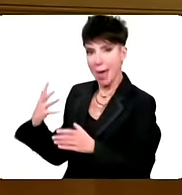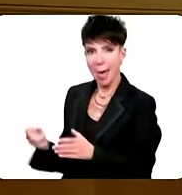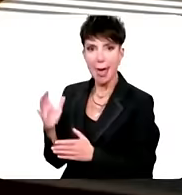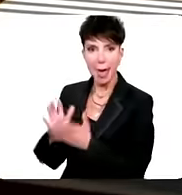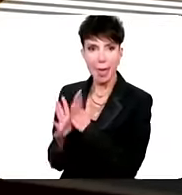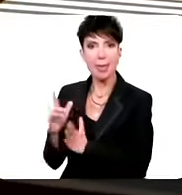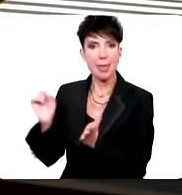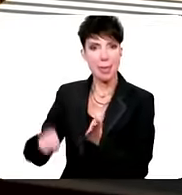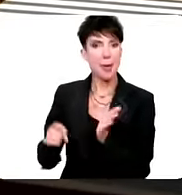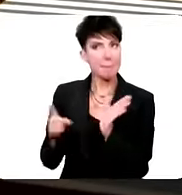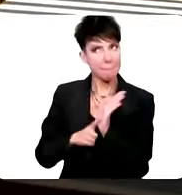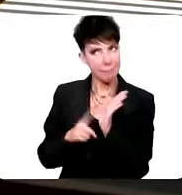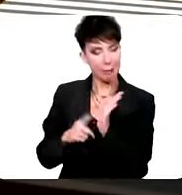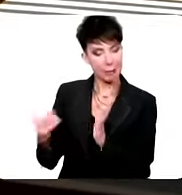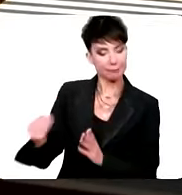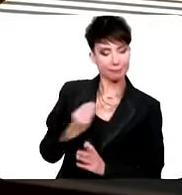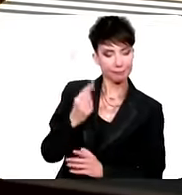απασχολήσει.